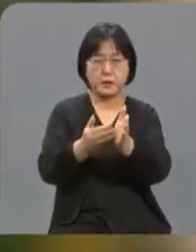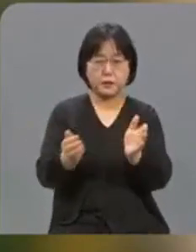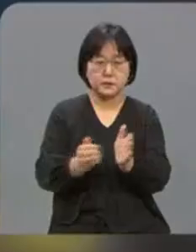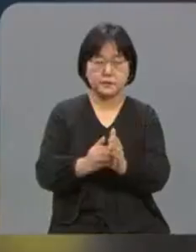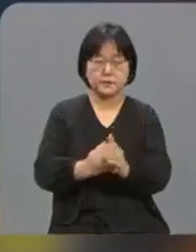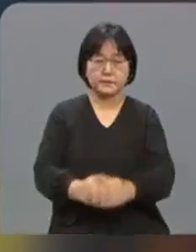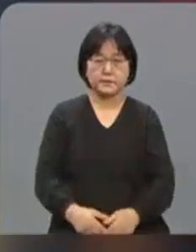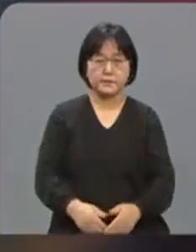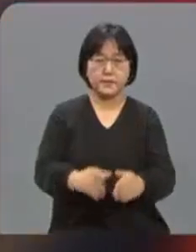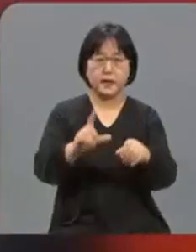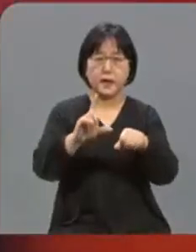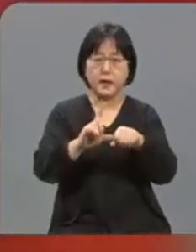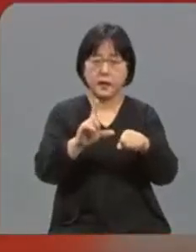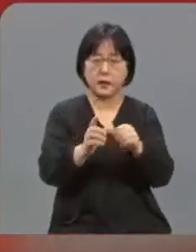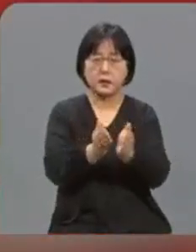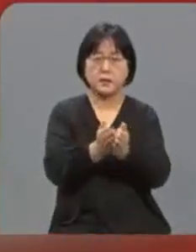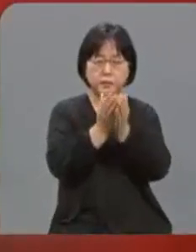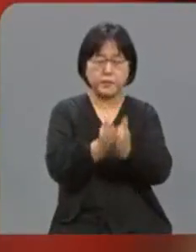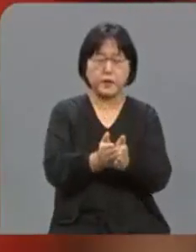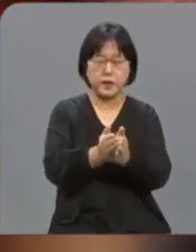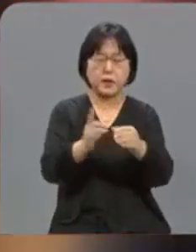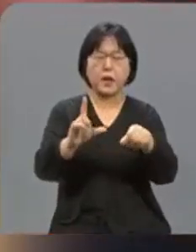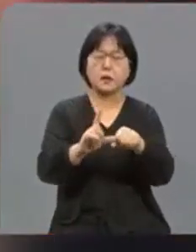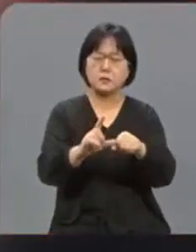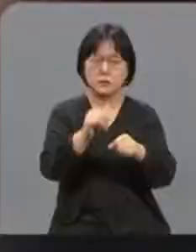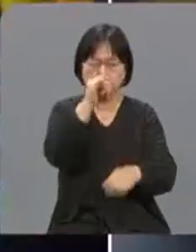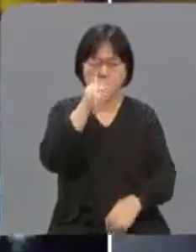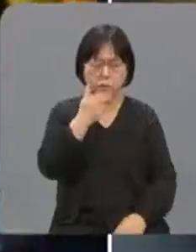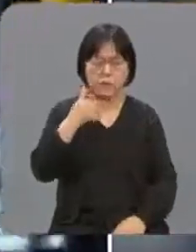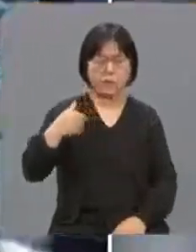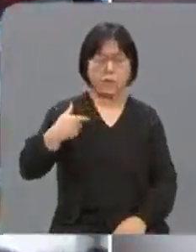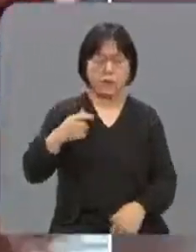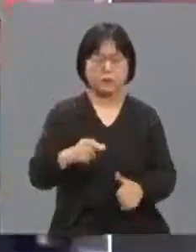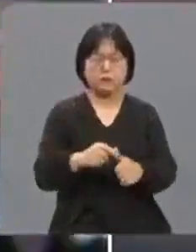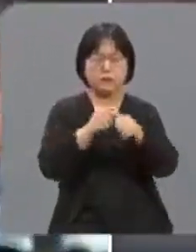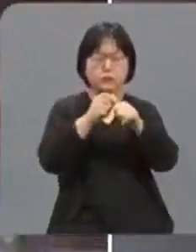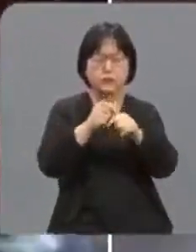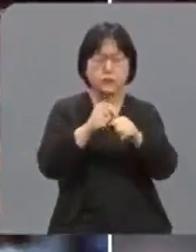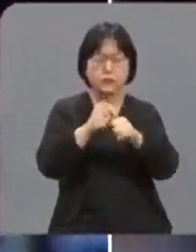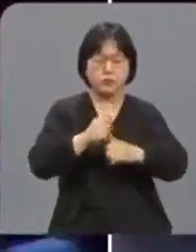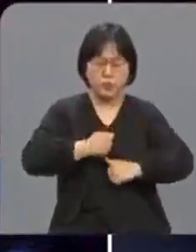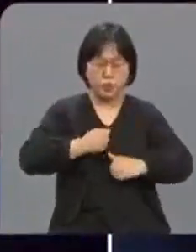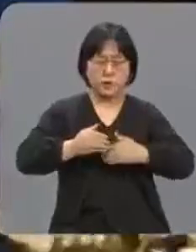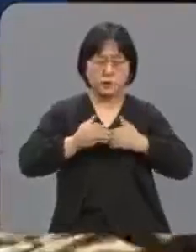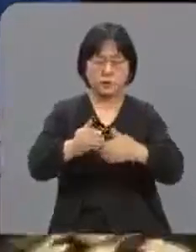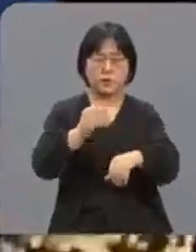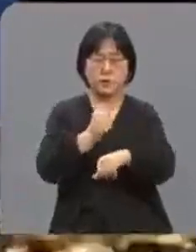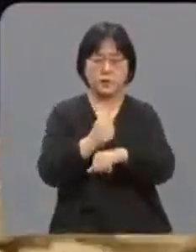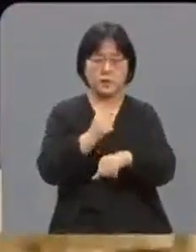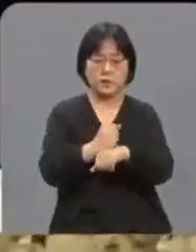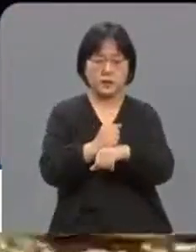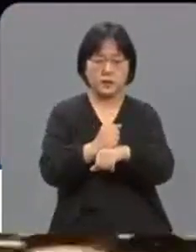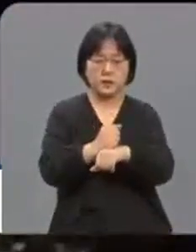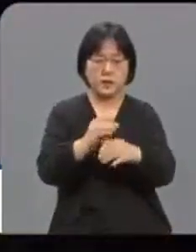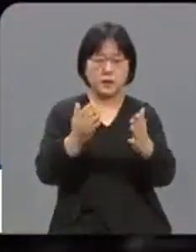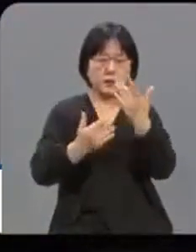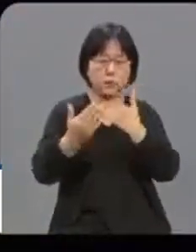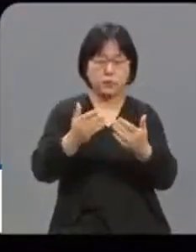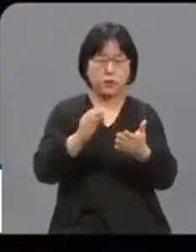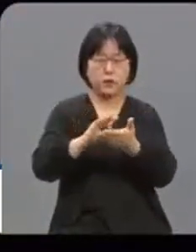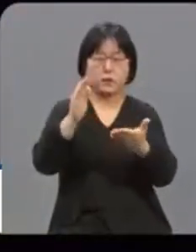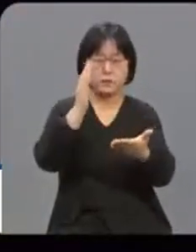겁니다. LNG 운반선에 가스가 실려 있을지 몰라 구조 작업은 조심스레 진행됐습니다. 화물 사용을